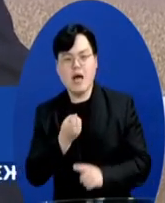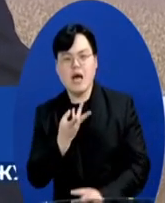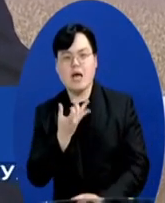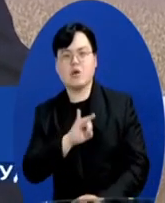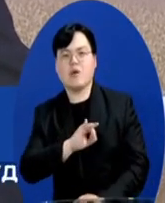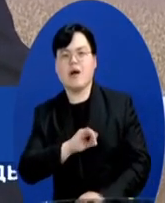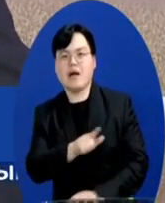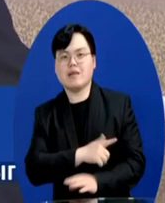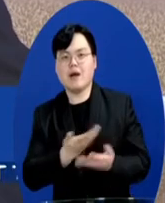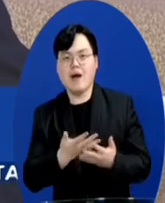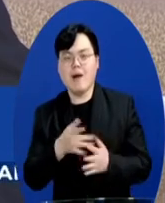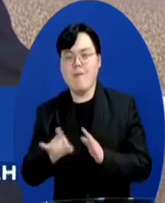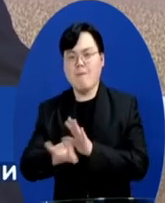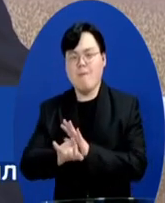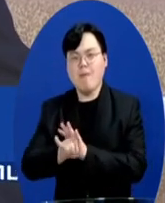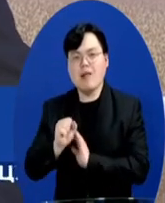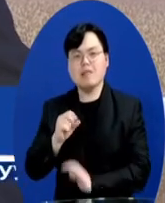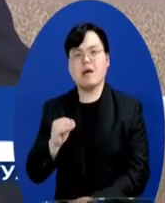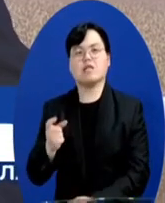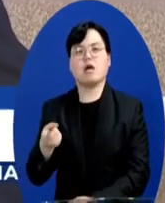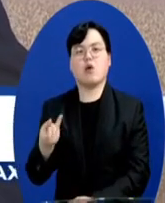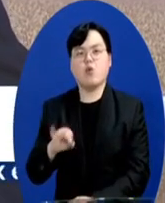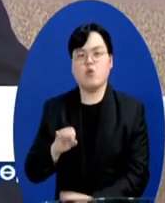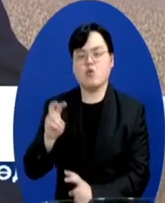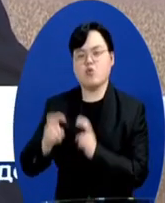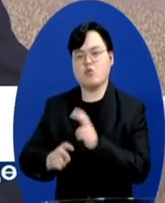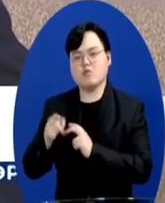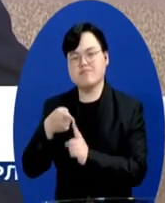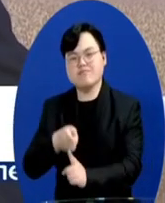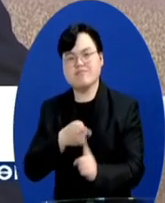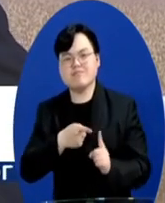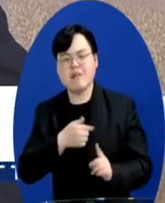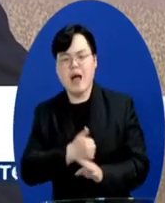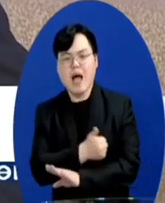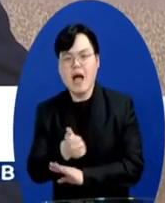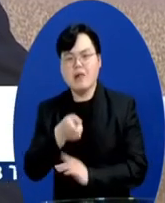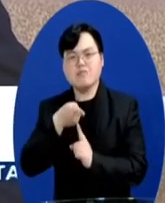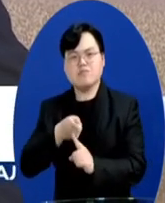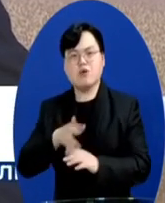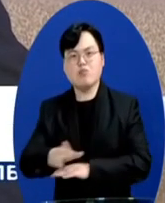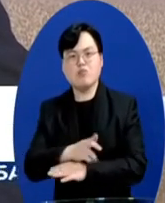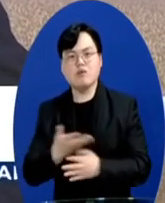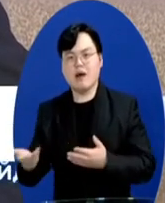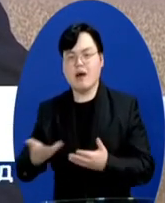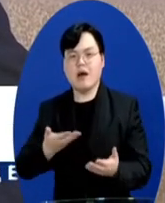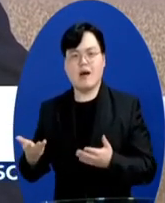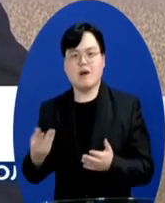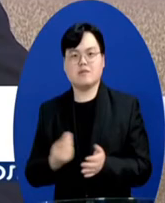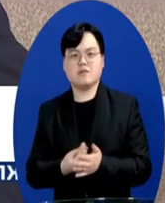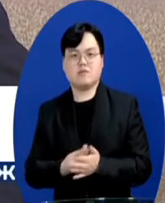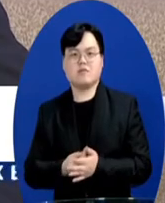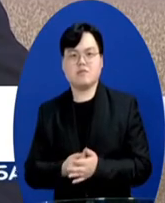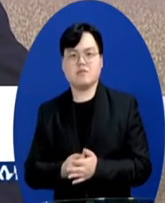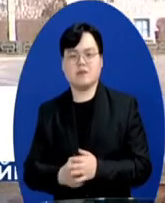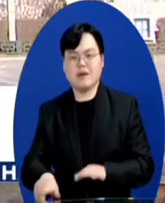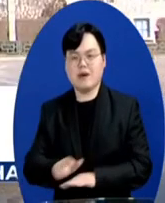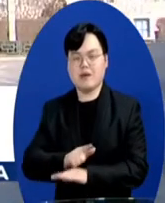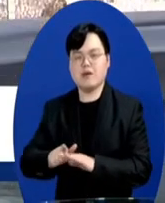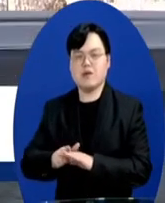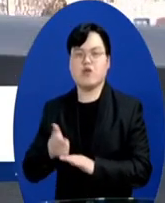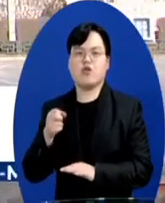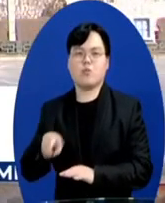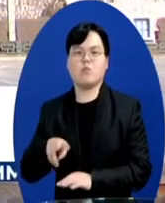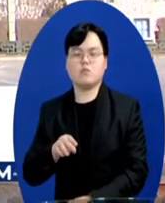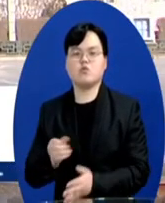хаанаа байх вэ? Малын гаралтай одоо мал аж ахуйн үйлдвэрлүүд нь хаанаа байх вэ? Аялал жуулчлал нь аль бүстэй байх юм? Гэх мэтлэн